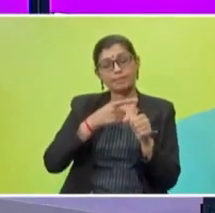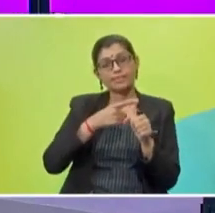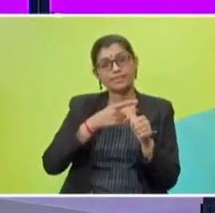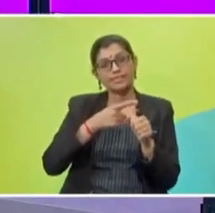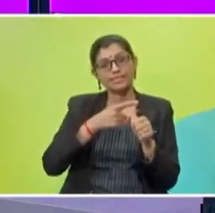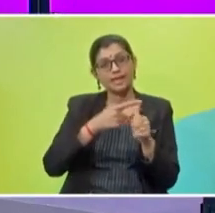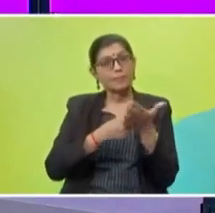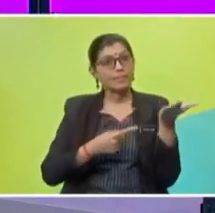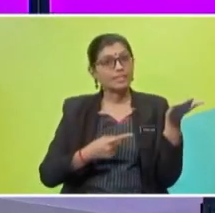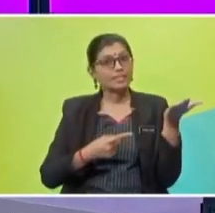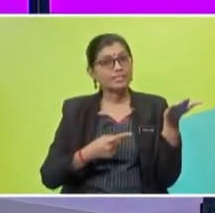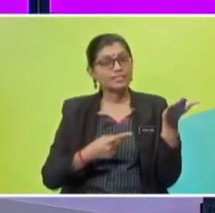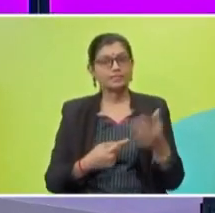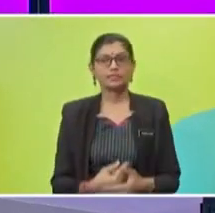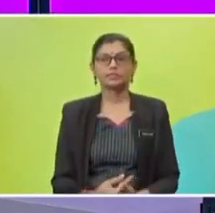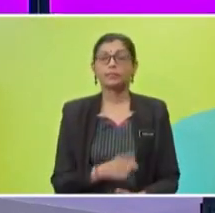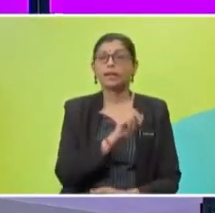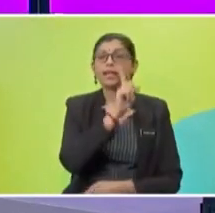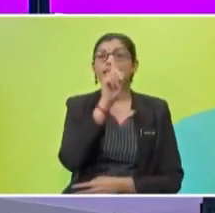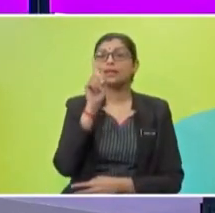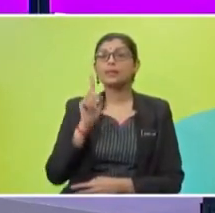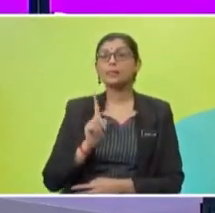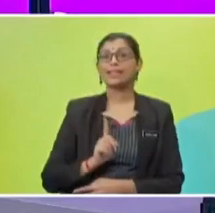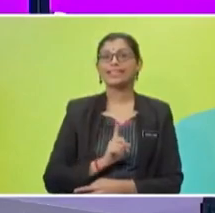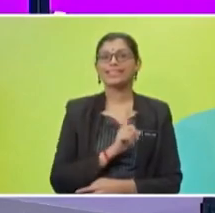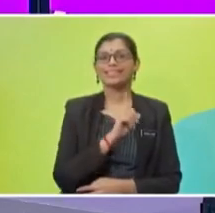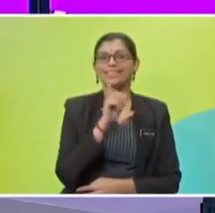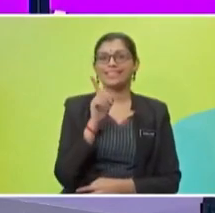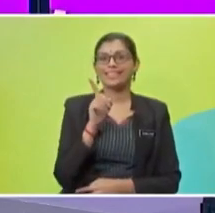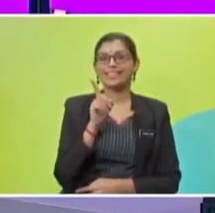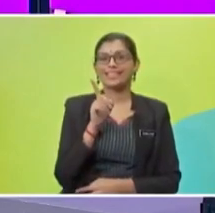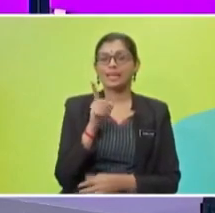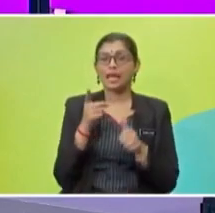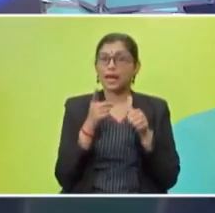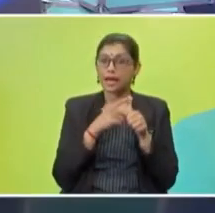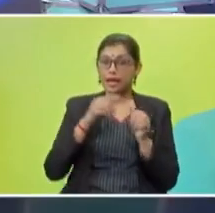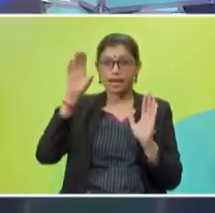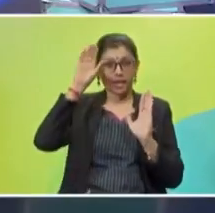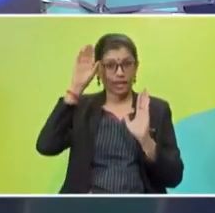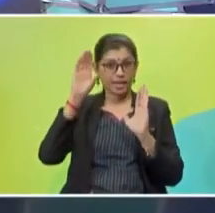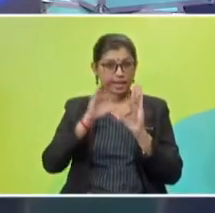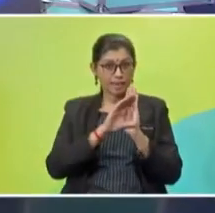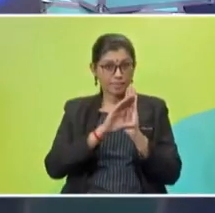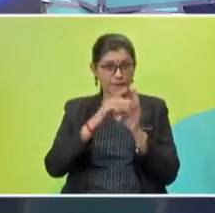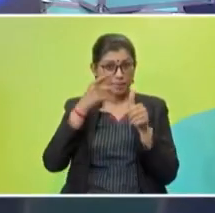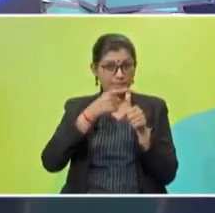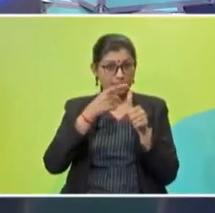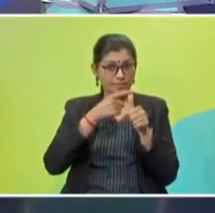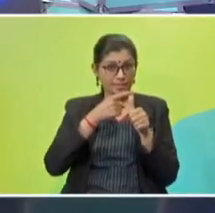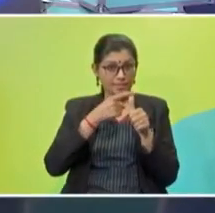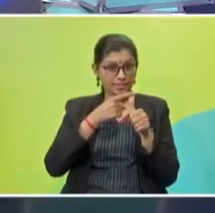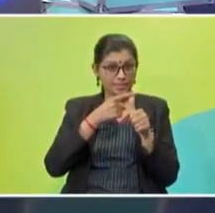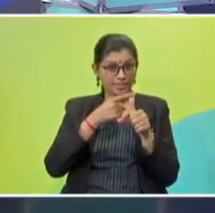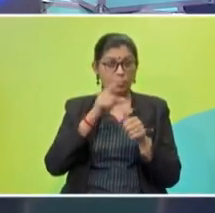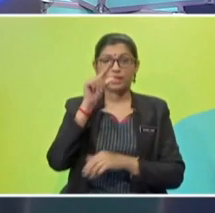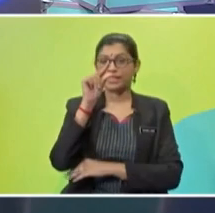kalau ini ayam hahaha betul okejob enam Ivan MB menepuk